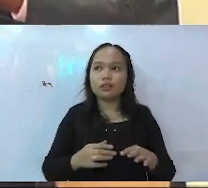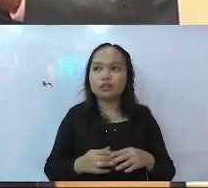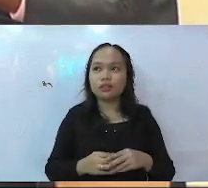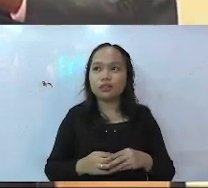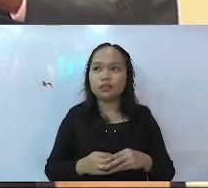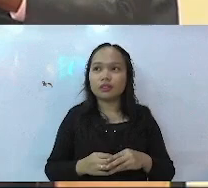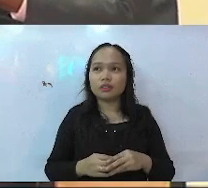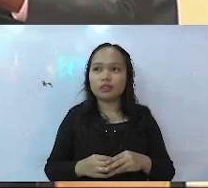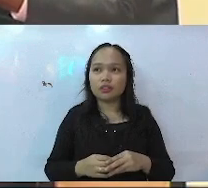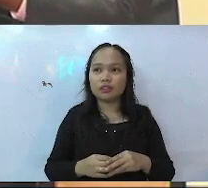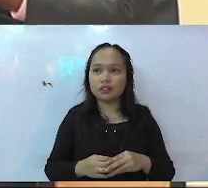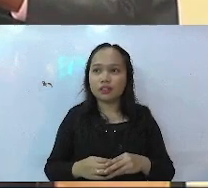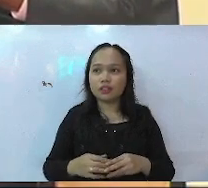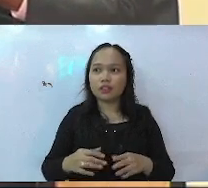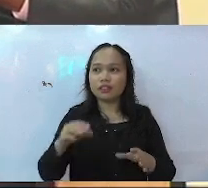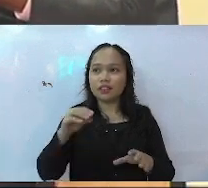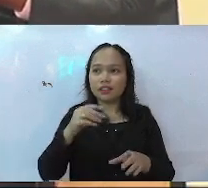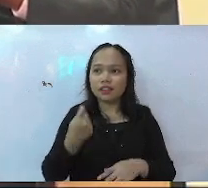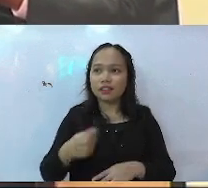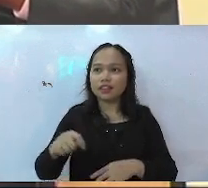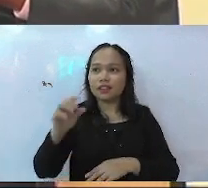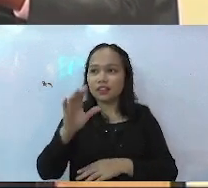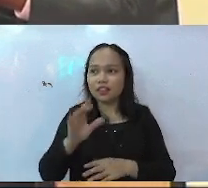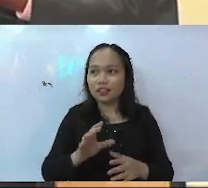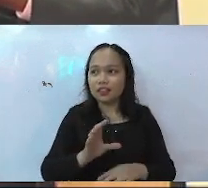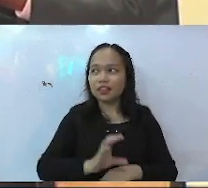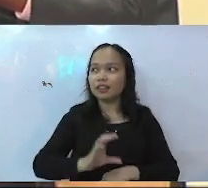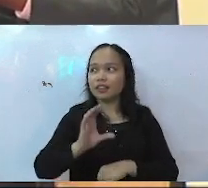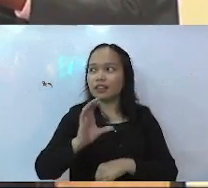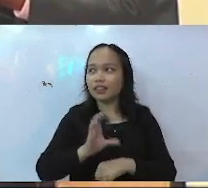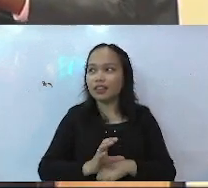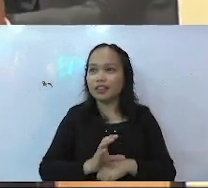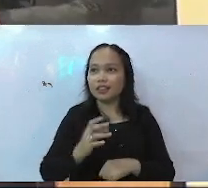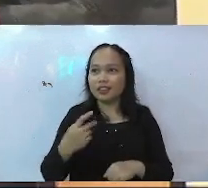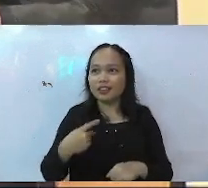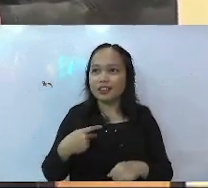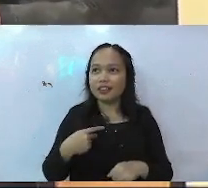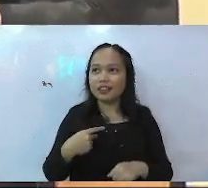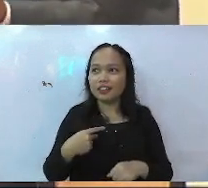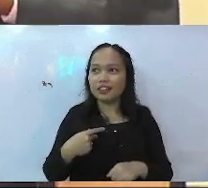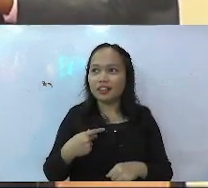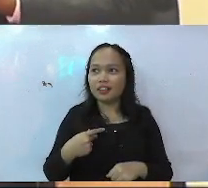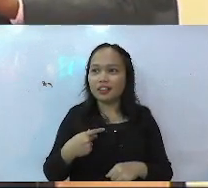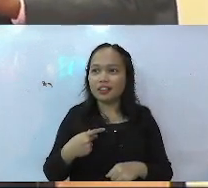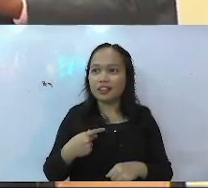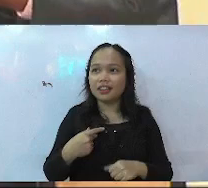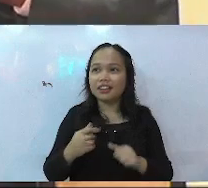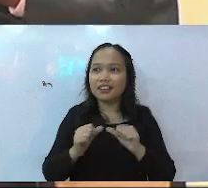ang iglesyang hirang ukpong